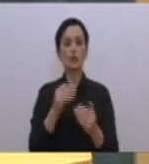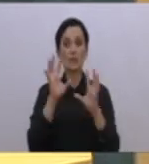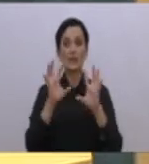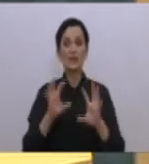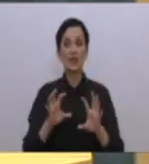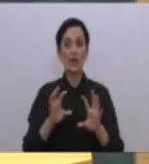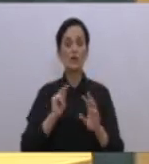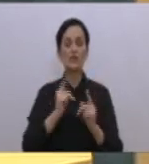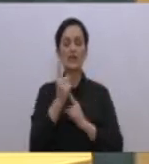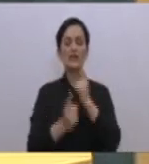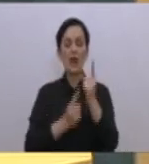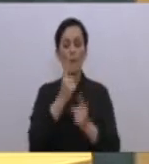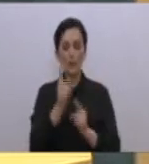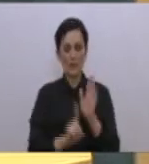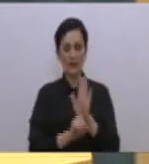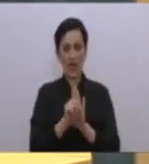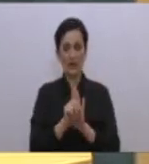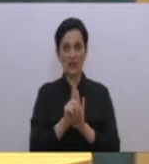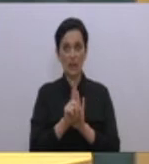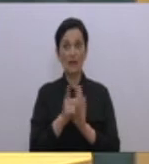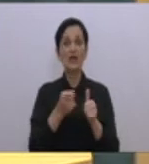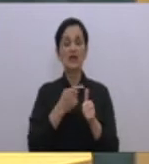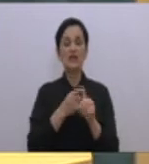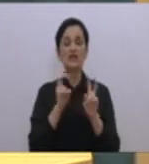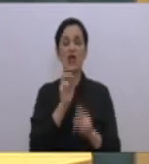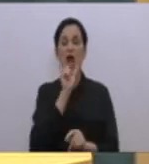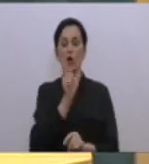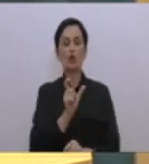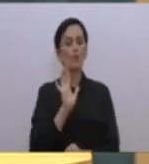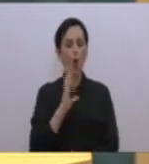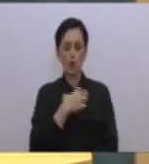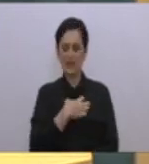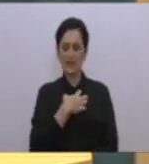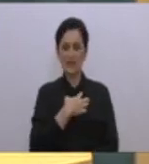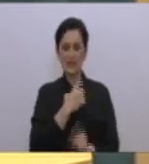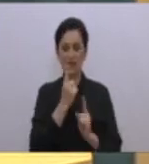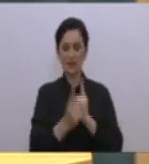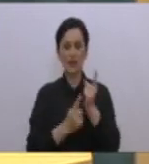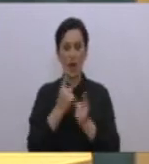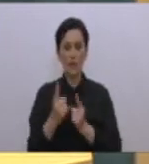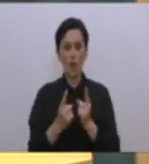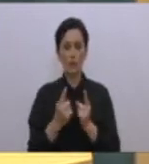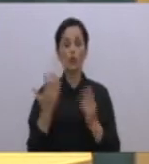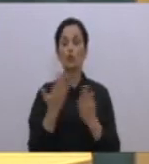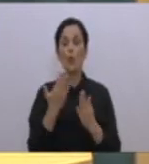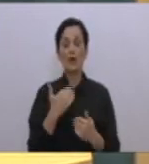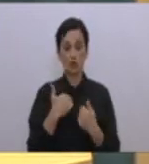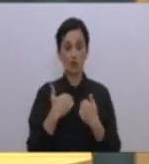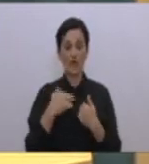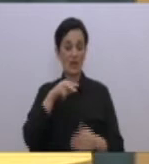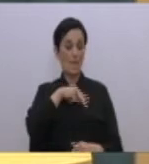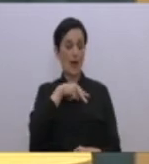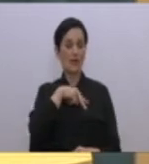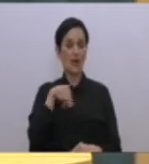vloda instituțiul reformebis dațrebas. Dagi sa helet, holot, ziritat reformebs, romlepsa ceni